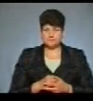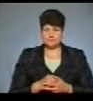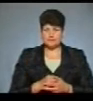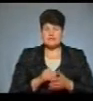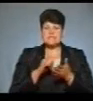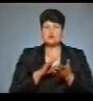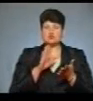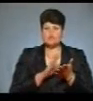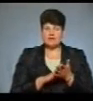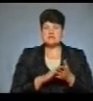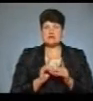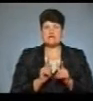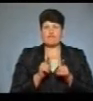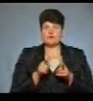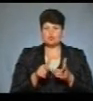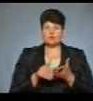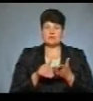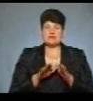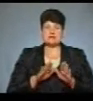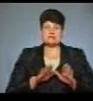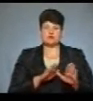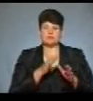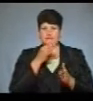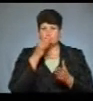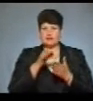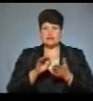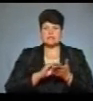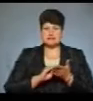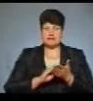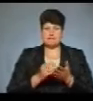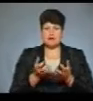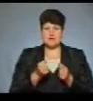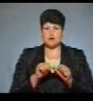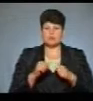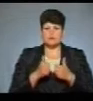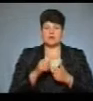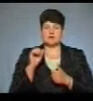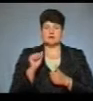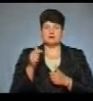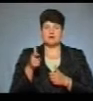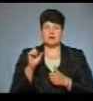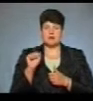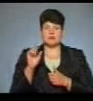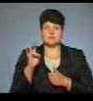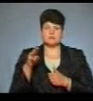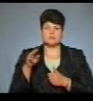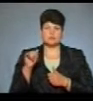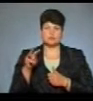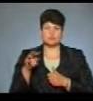Зареєструватися на вступ до вишу Роману Моргуну допомагає заступник відповідального секретаря приймальної комісії Антон Гантімуров.